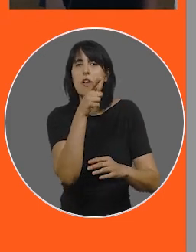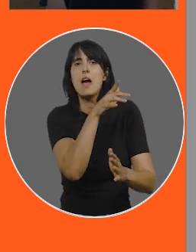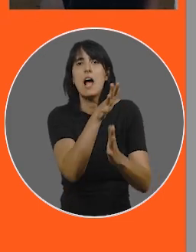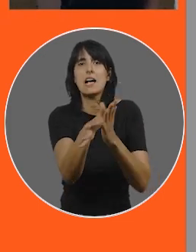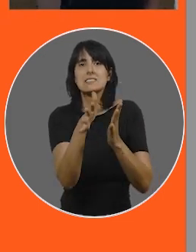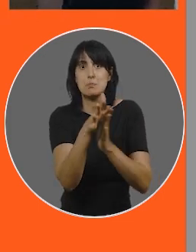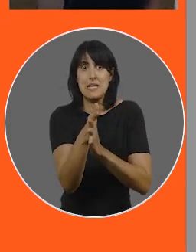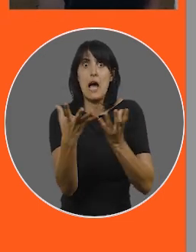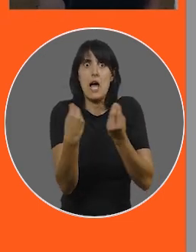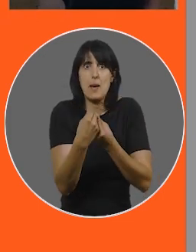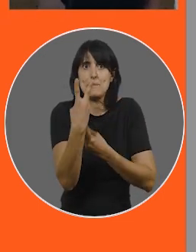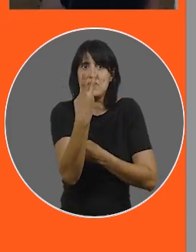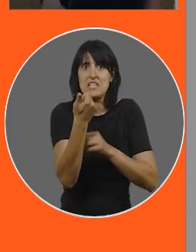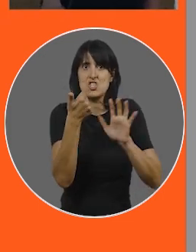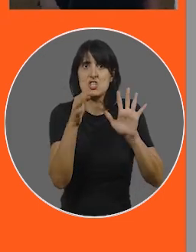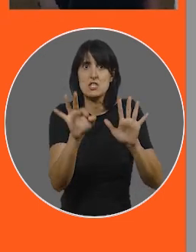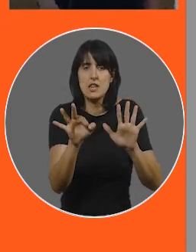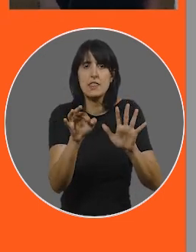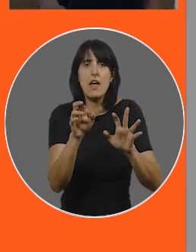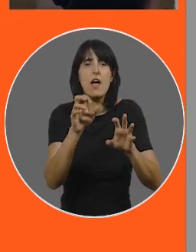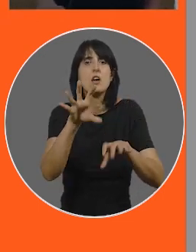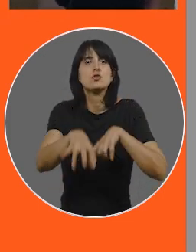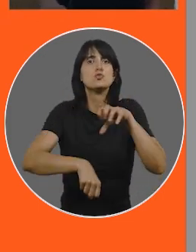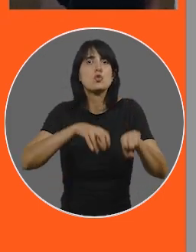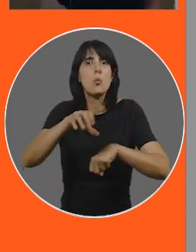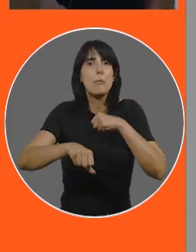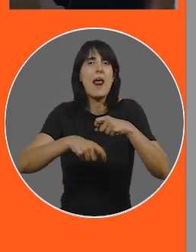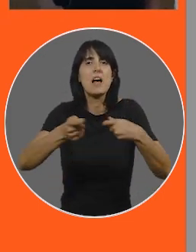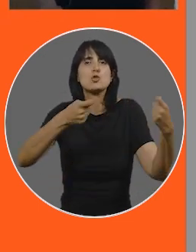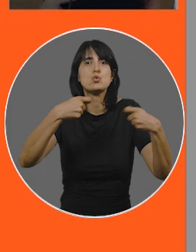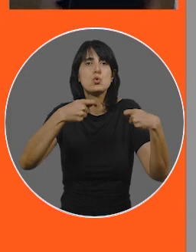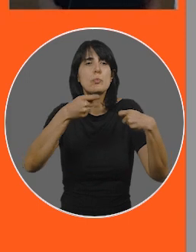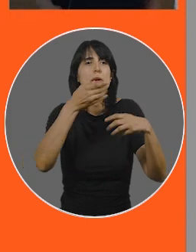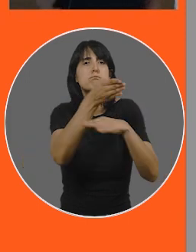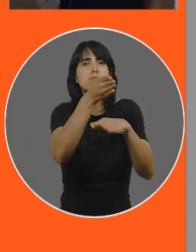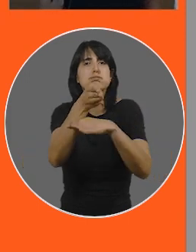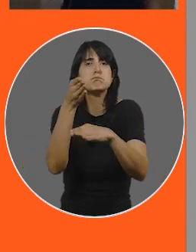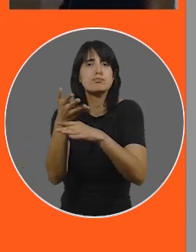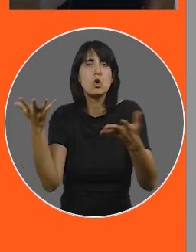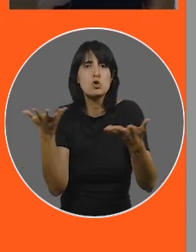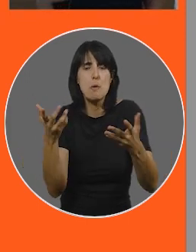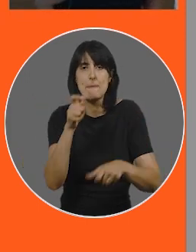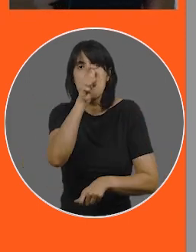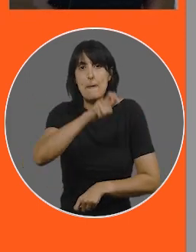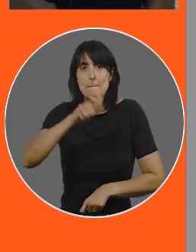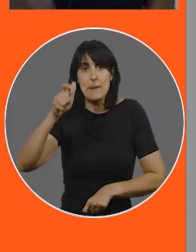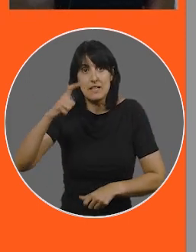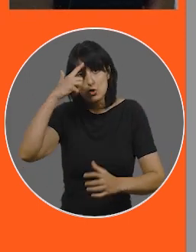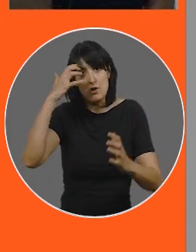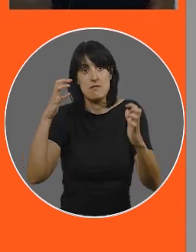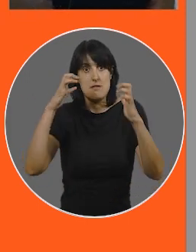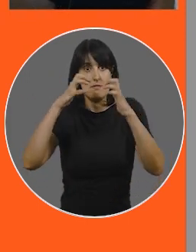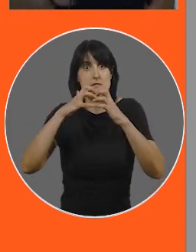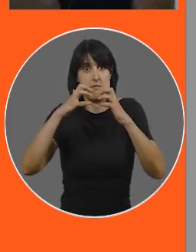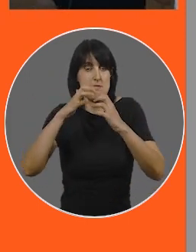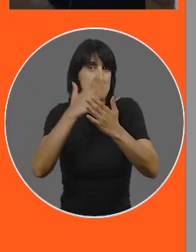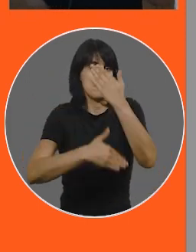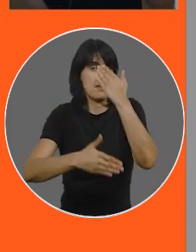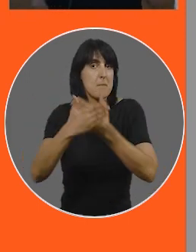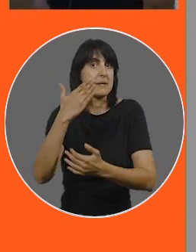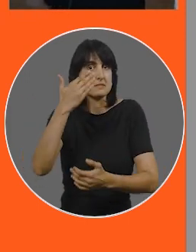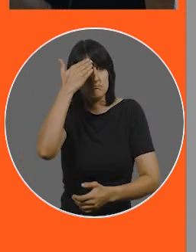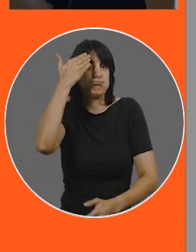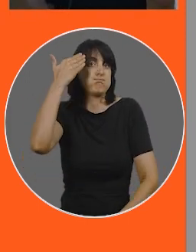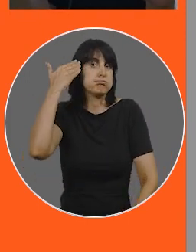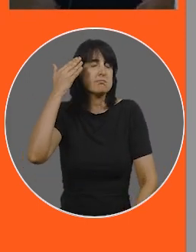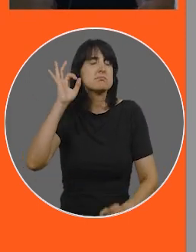explicar amb 360 com anar al supermercat. Les persones amb discapacitat cognitiva poden, o qualsevol,